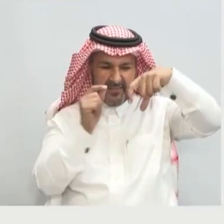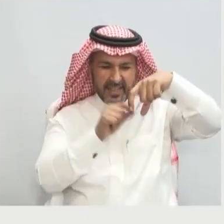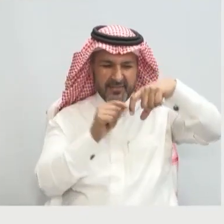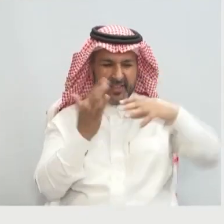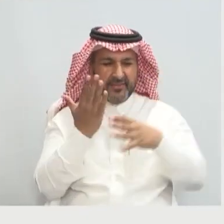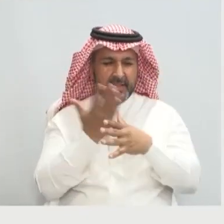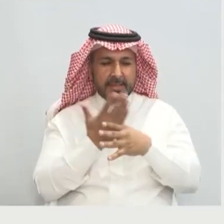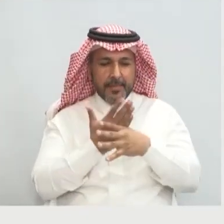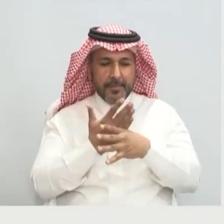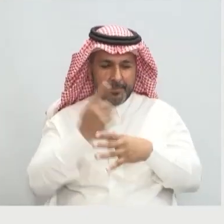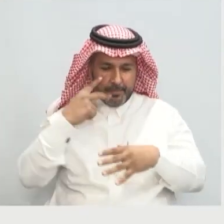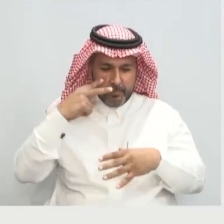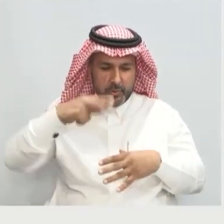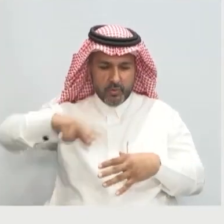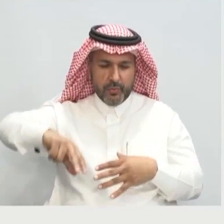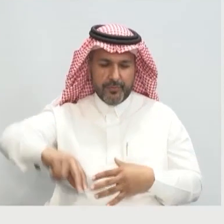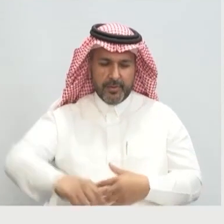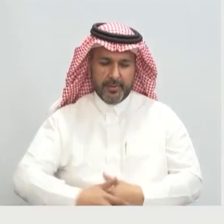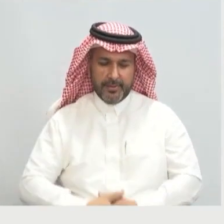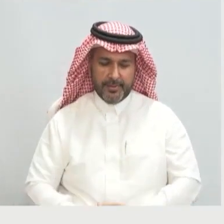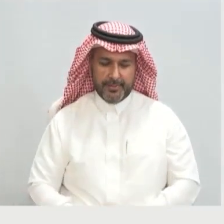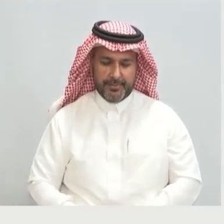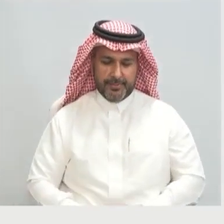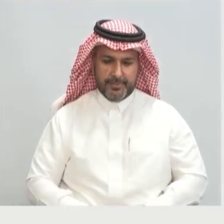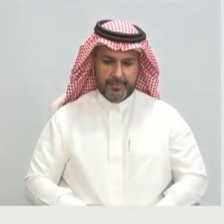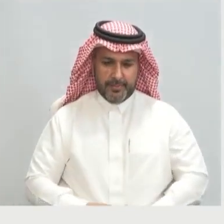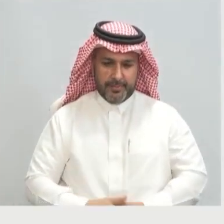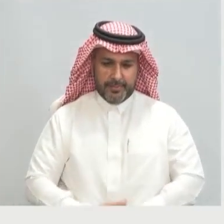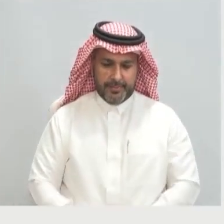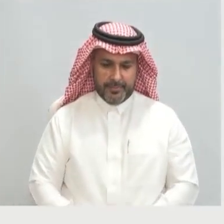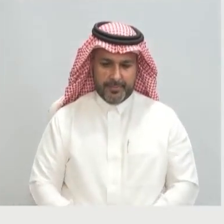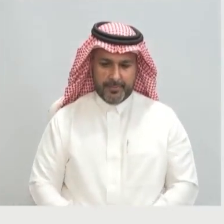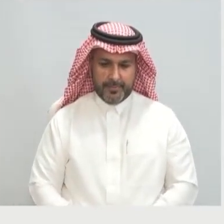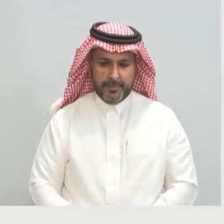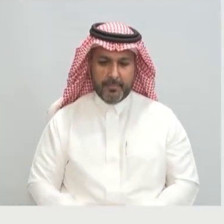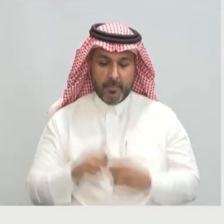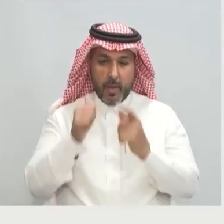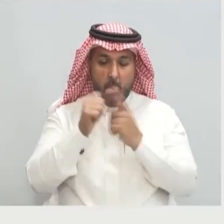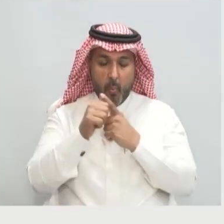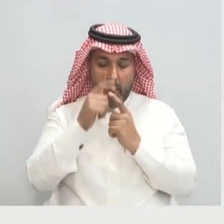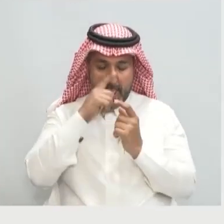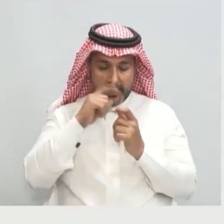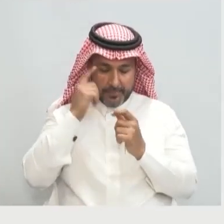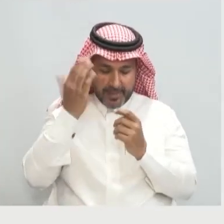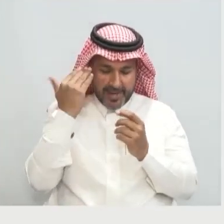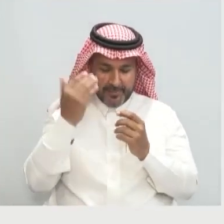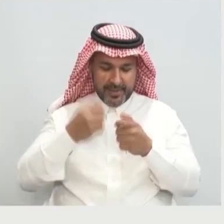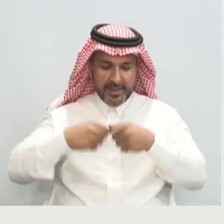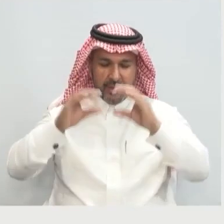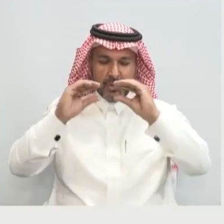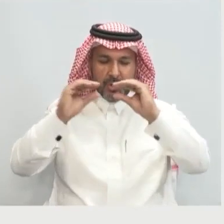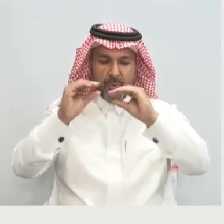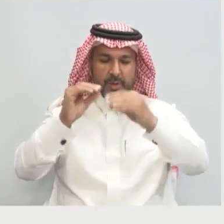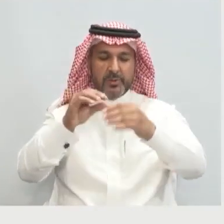منظمات وسائل التواصل الاجتماعي بشكل اساسي للاهداف التاليه هنالك العديد من الاهداف لنسات التواصل اما التواصل مع